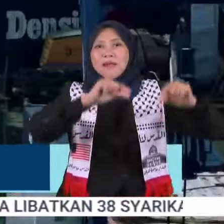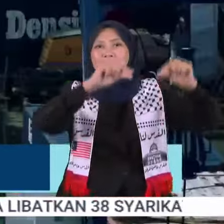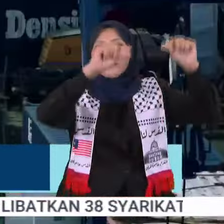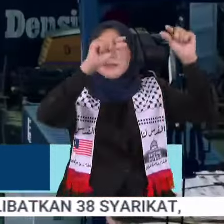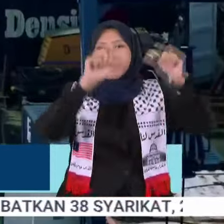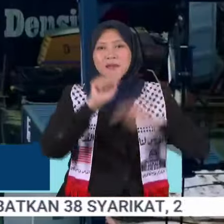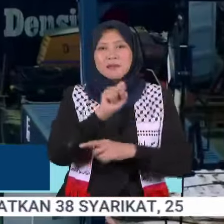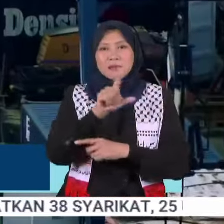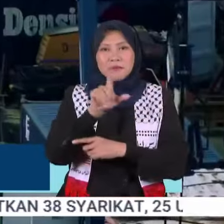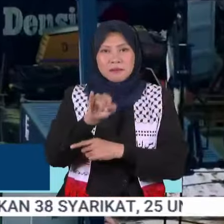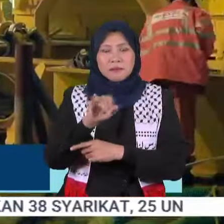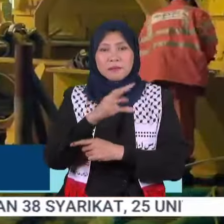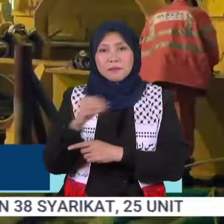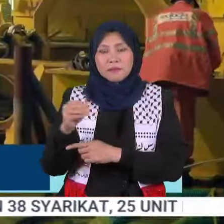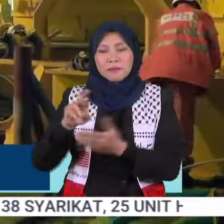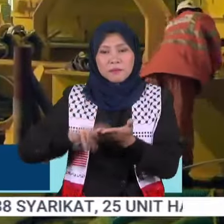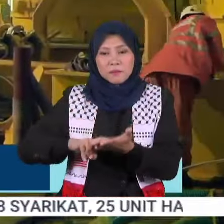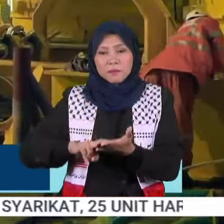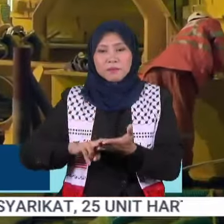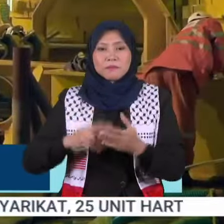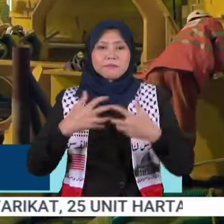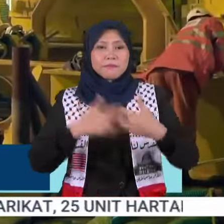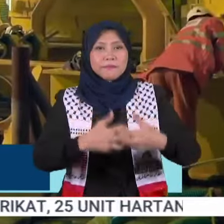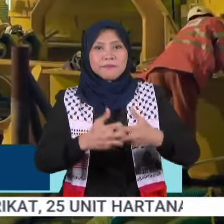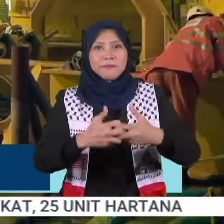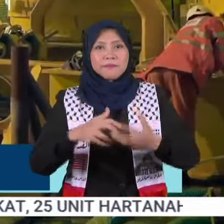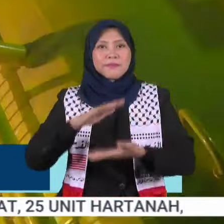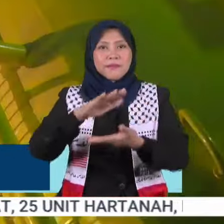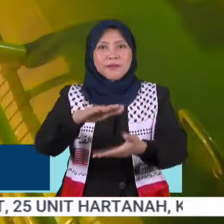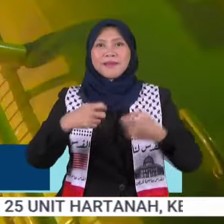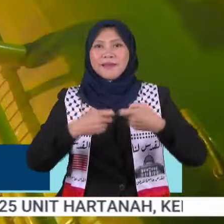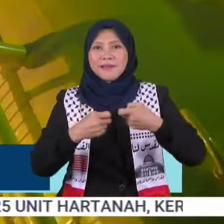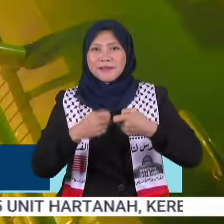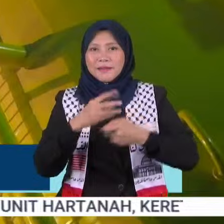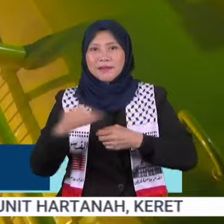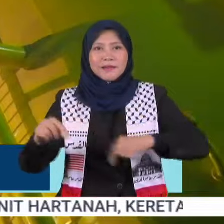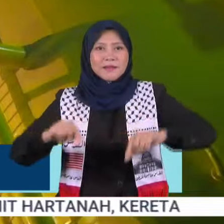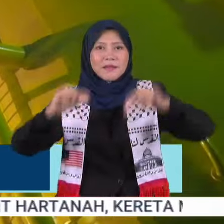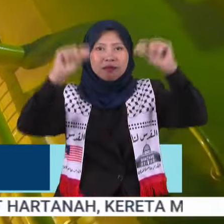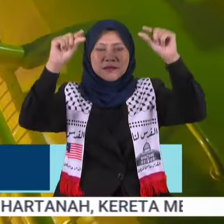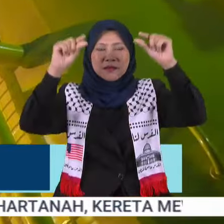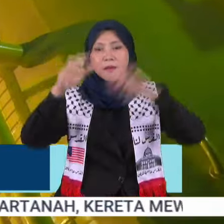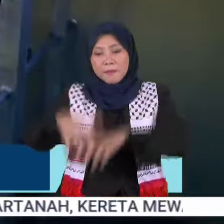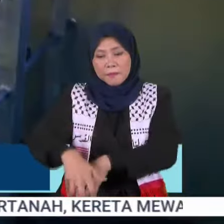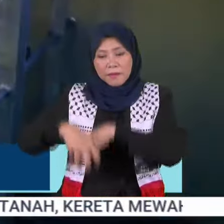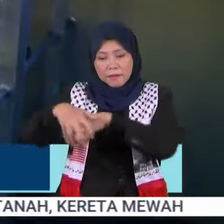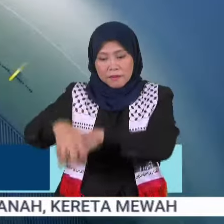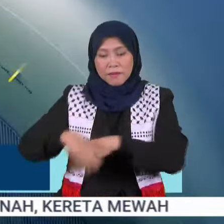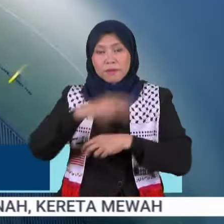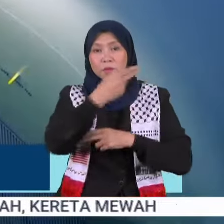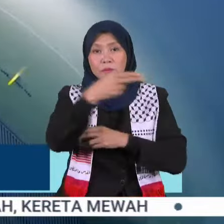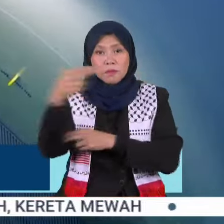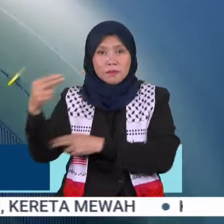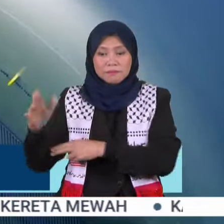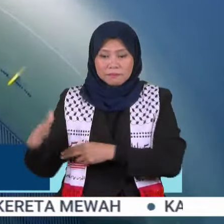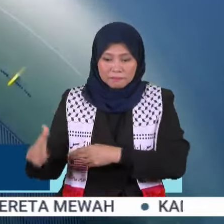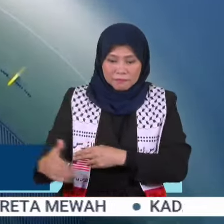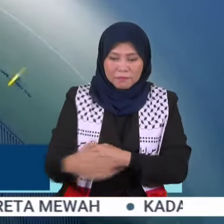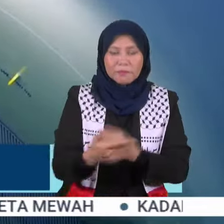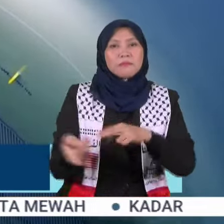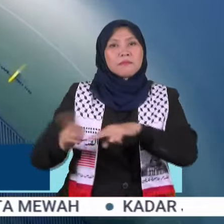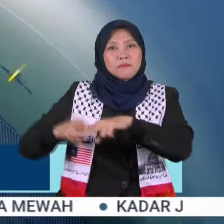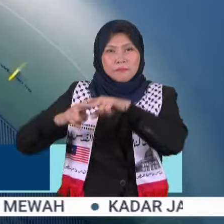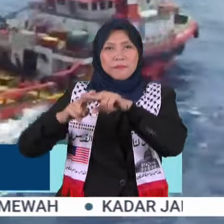mentah. Turut rekod penurunan ialah sektor pembuatan, bekalan elektrik dan gas. Sektor pertanian, perhutanan dan perikanan pula